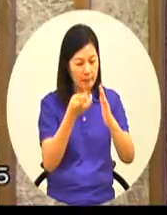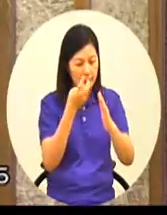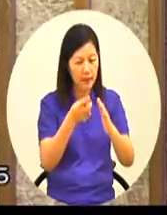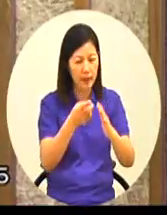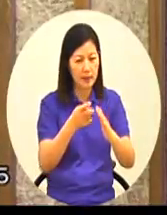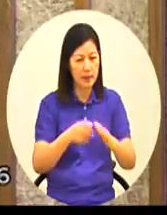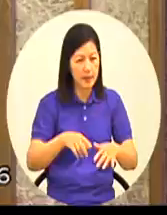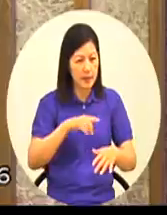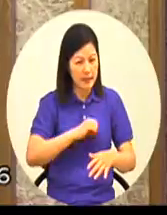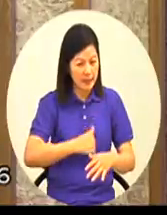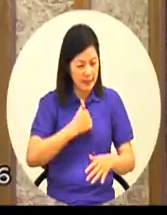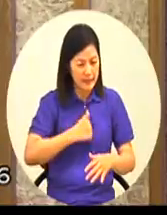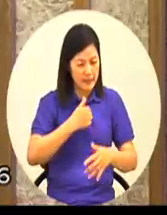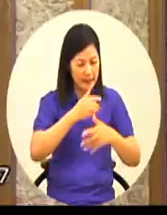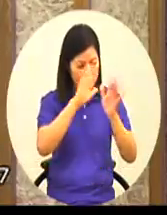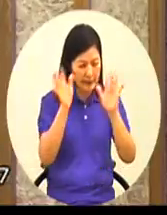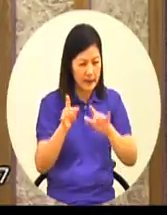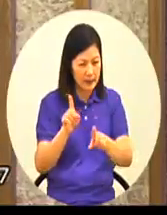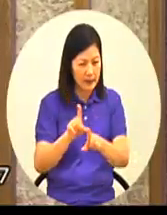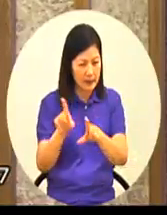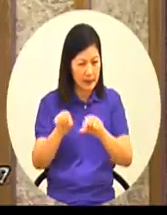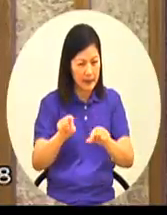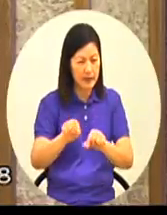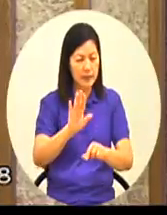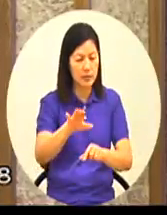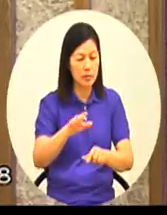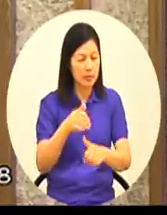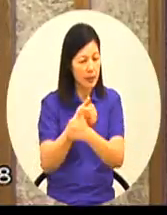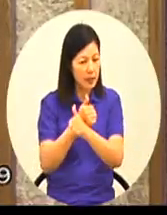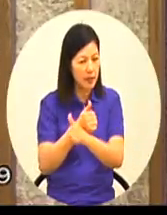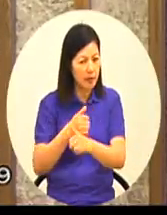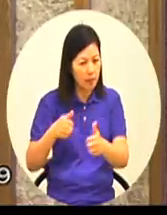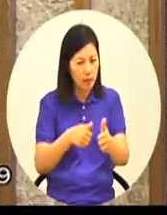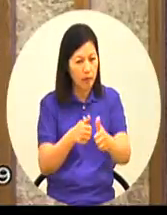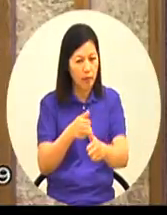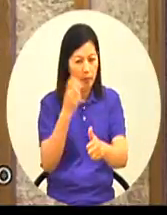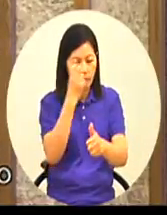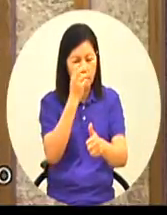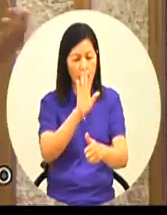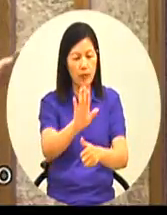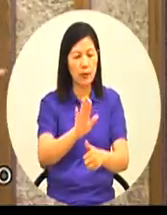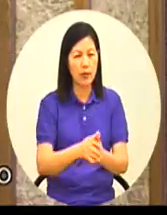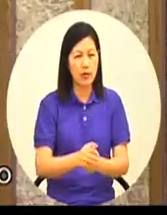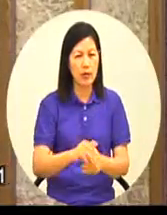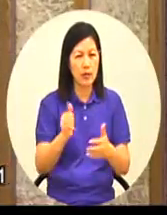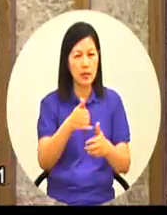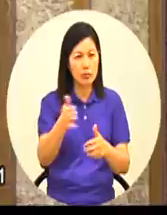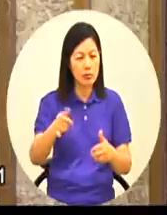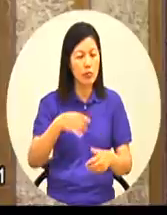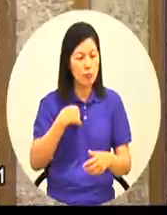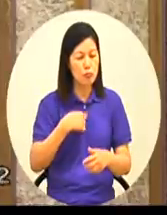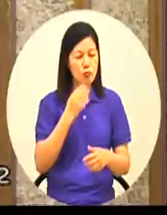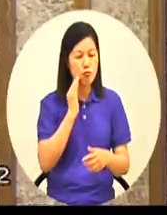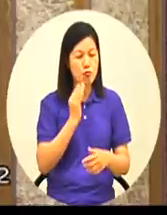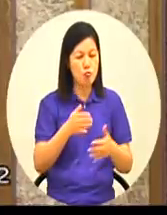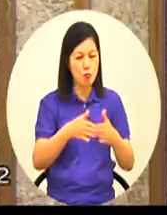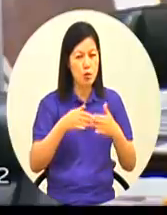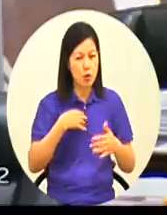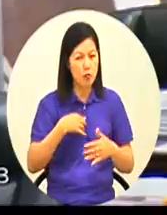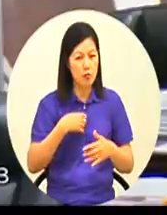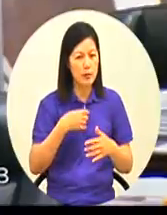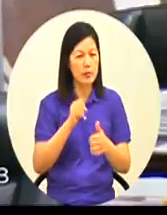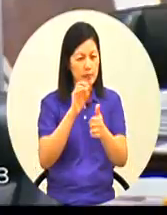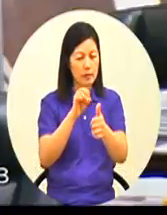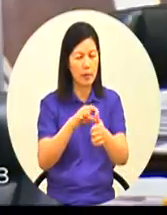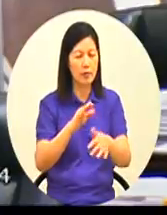实在市政上面，其实都有在做研究管那个考核跟追踪的。那这部分请议员放心，那如果议员还有其他需要，我这边随时可以跟您做解答，谢